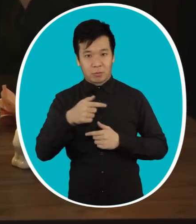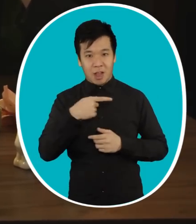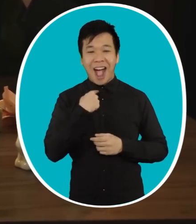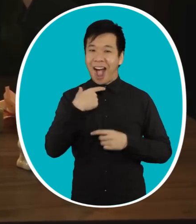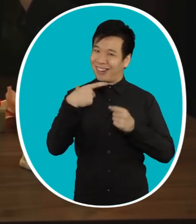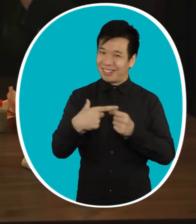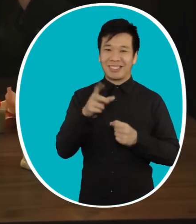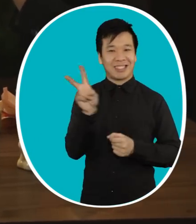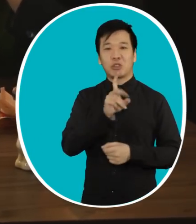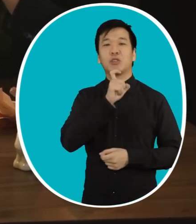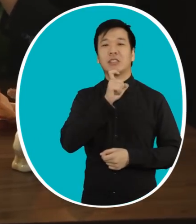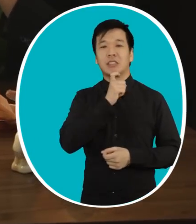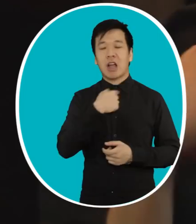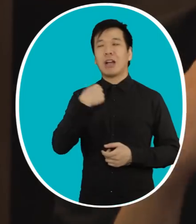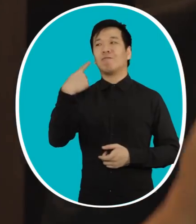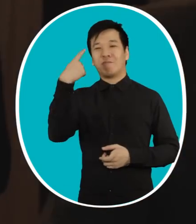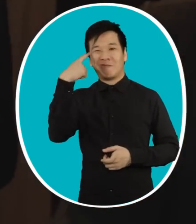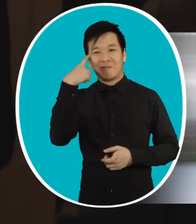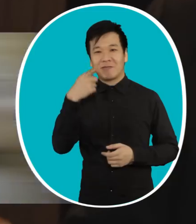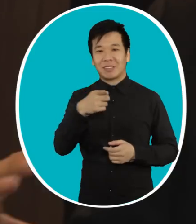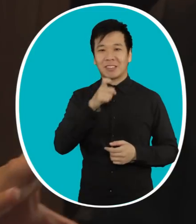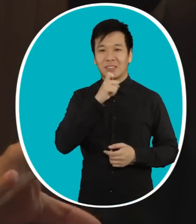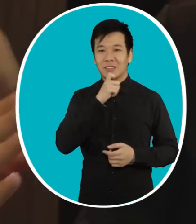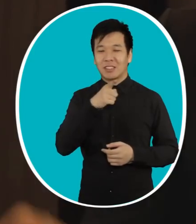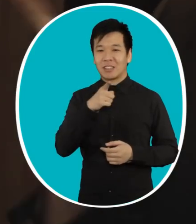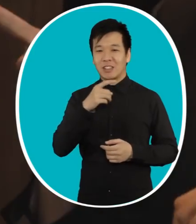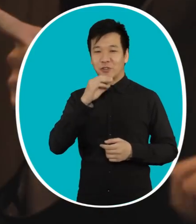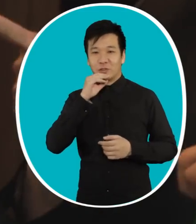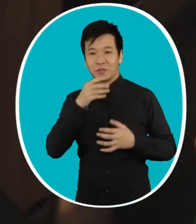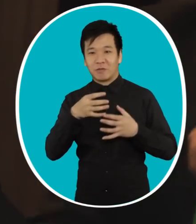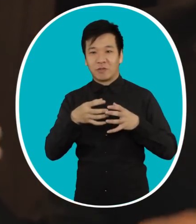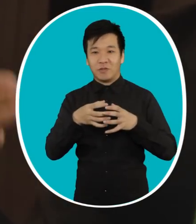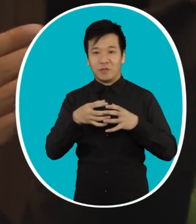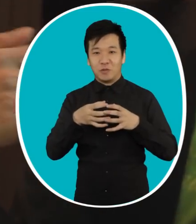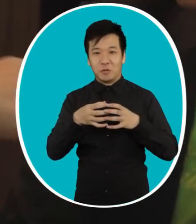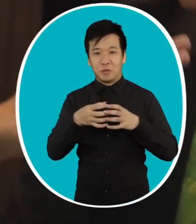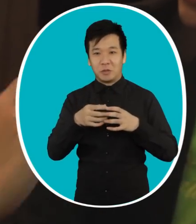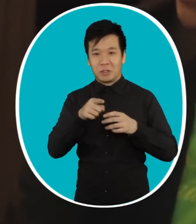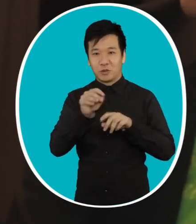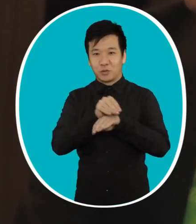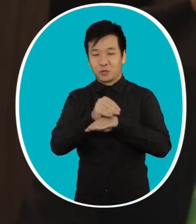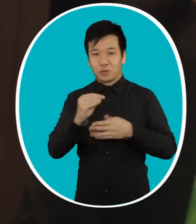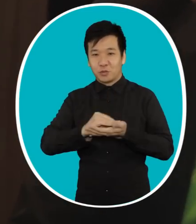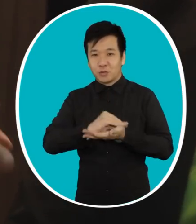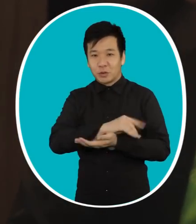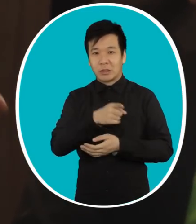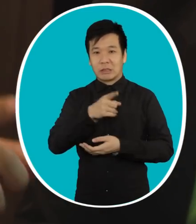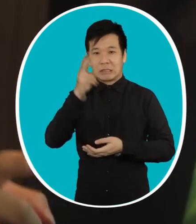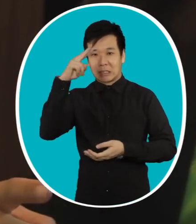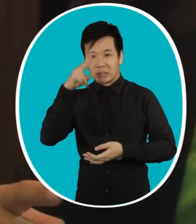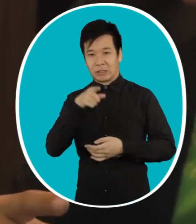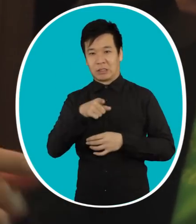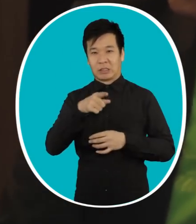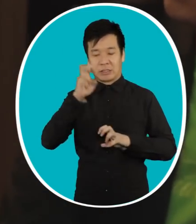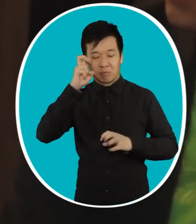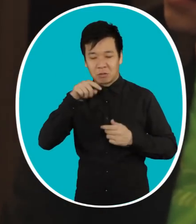有，我公司都有，我有諗起，我公司有一隻番薯啊， 好大 嘅雕鼠啊，係咁佢就成日負責諗下